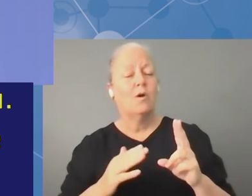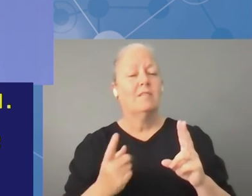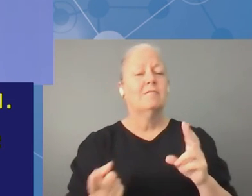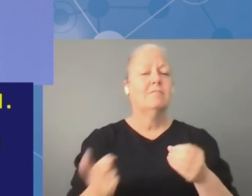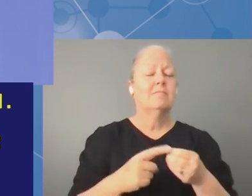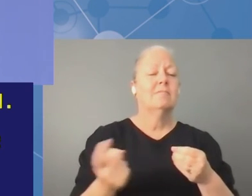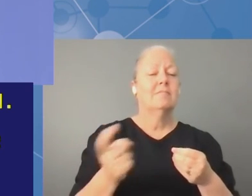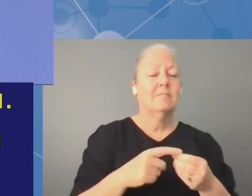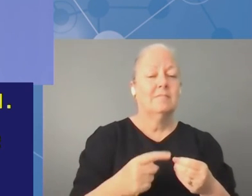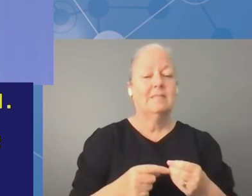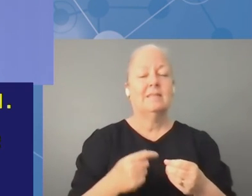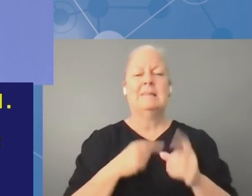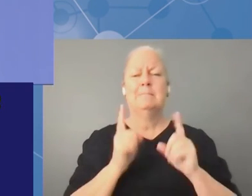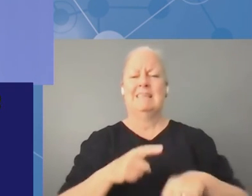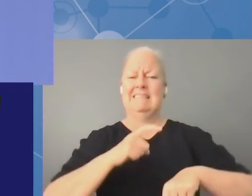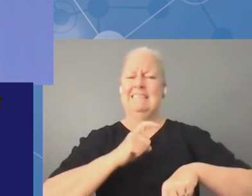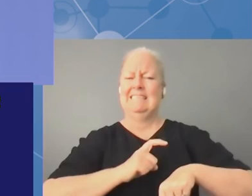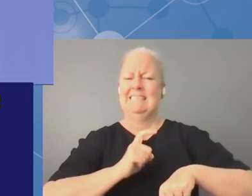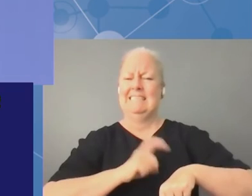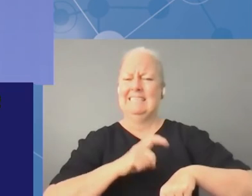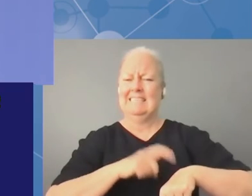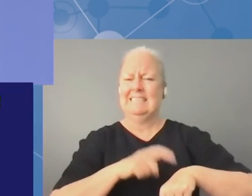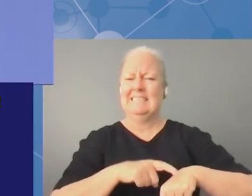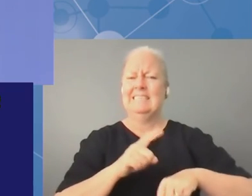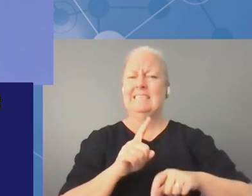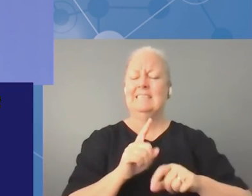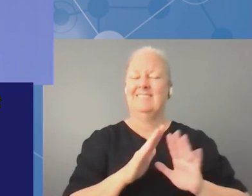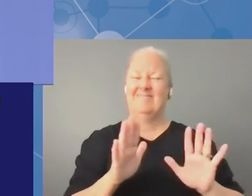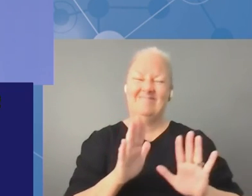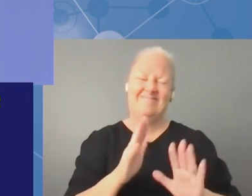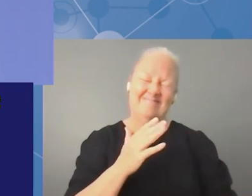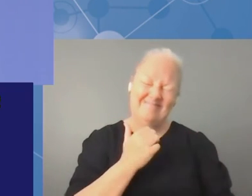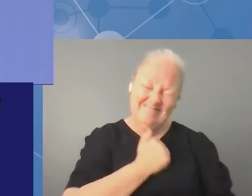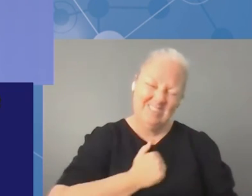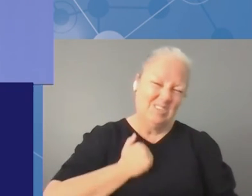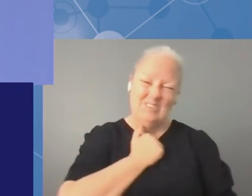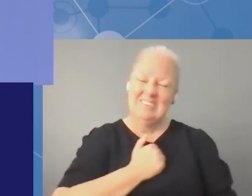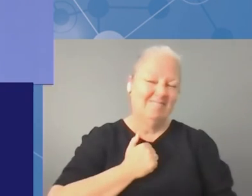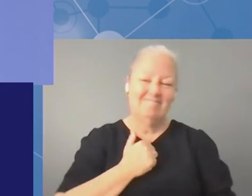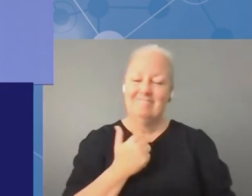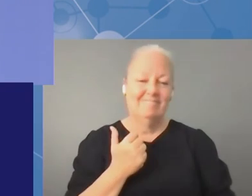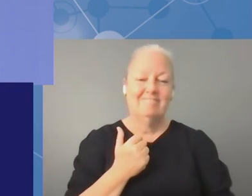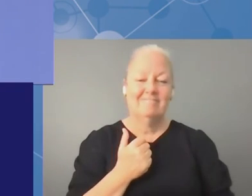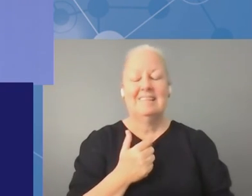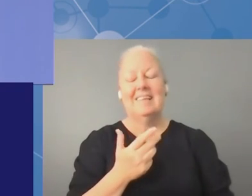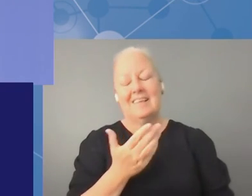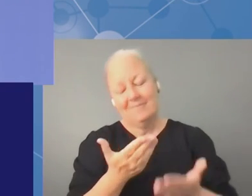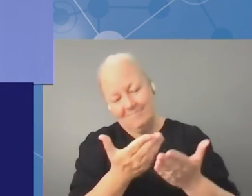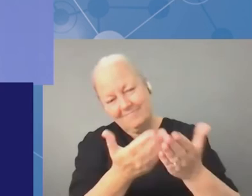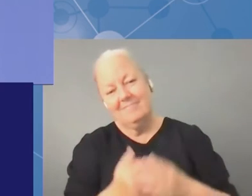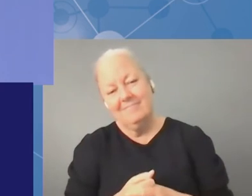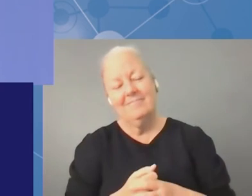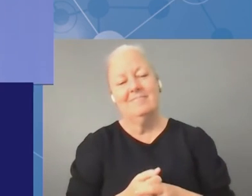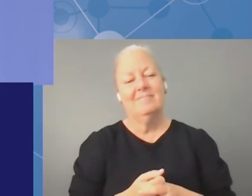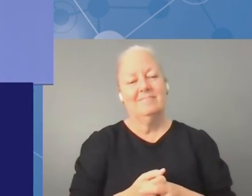К сожалению, нам пришлось уже закрыть очередь, уже нельзя